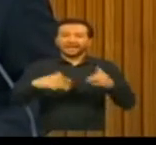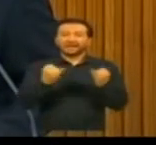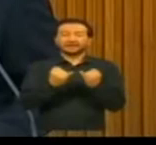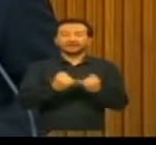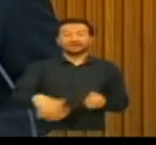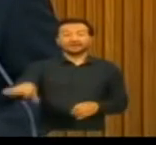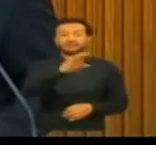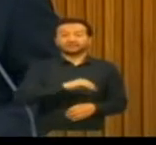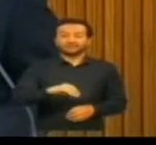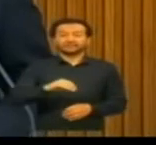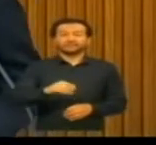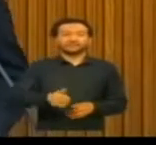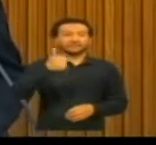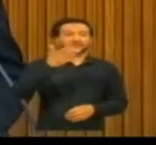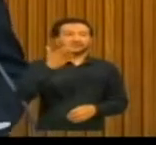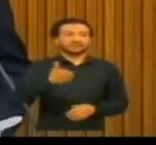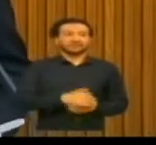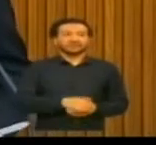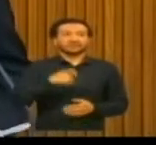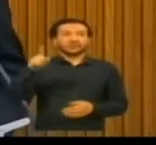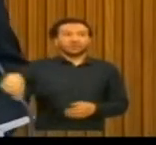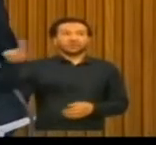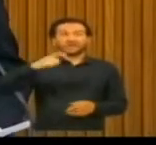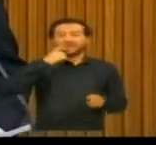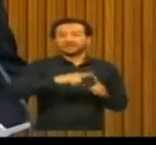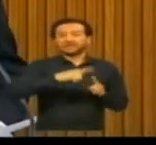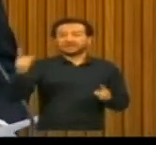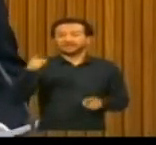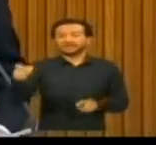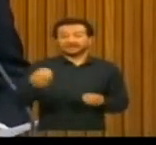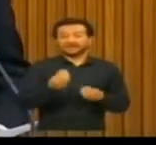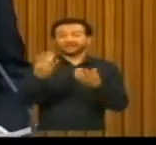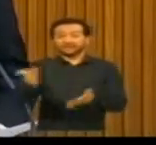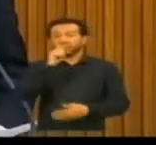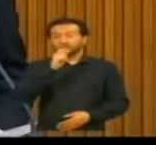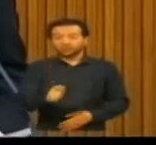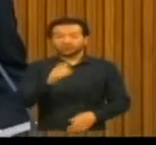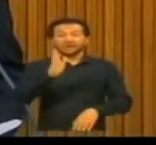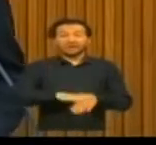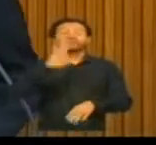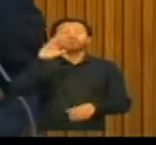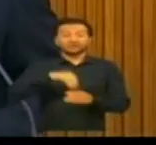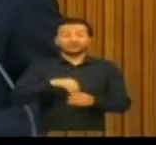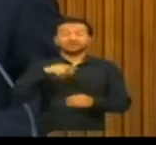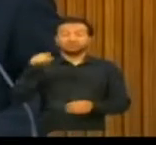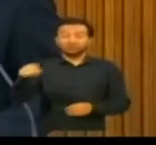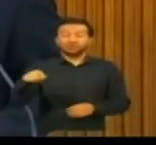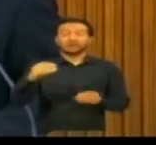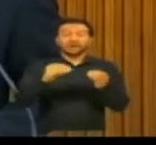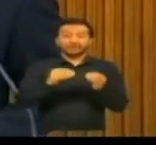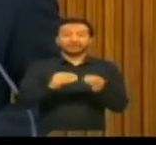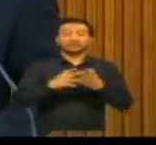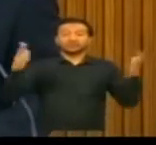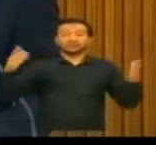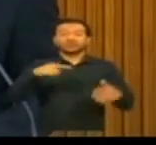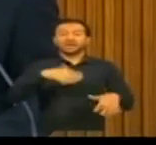kardeşim, değerli başkan, onlarca yıldır size verilen sözler yerine gelmiyorsa bunun kabahati büyük